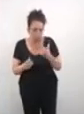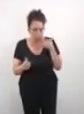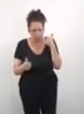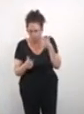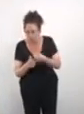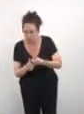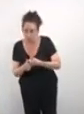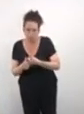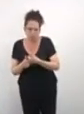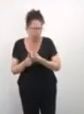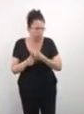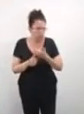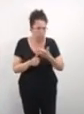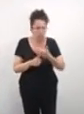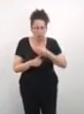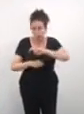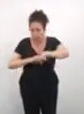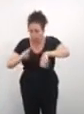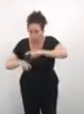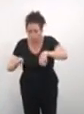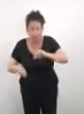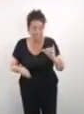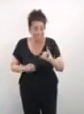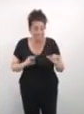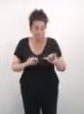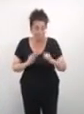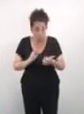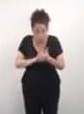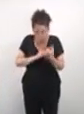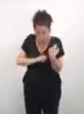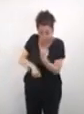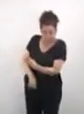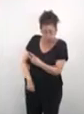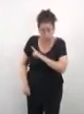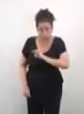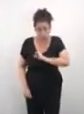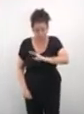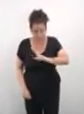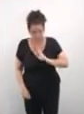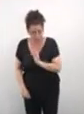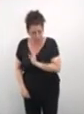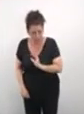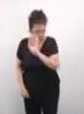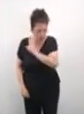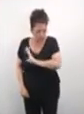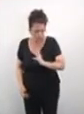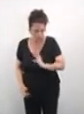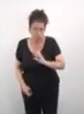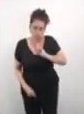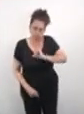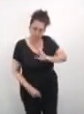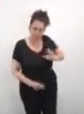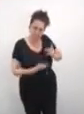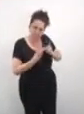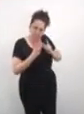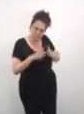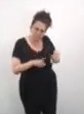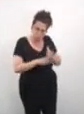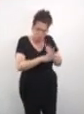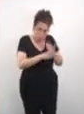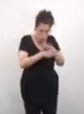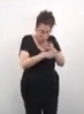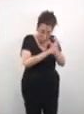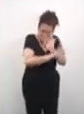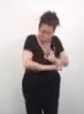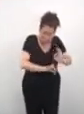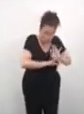ça est du ressort exclusif de la police nationale. Vous le savez aussi bien que moi, la police municipale n'est pas outillée, n'est pas